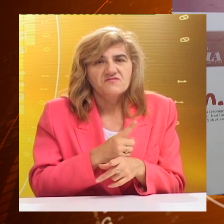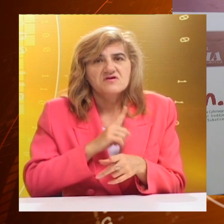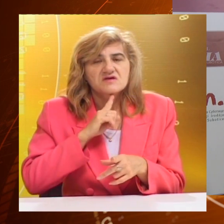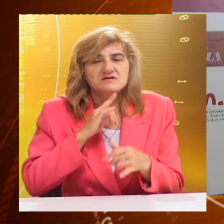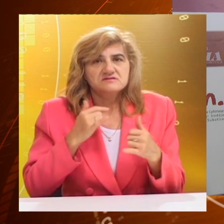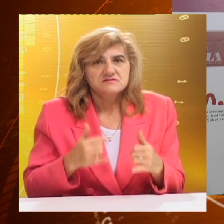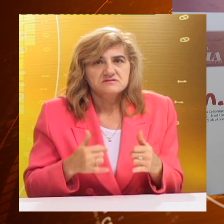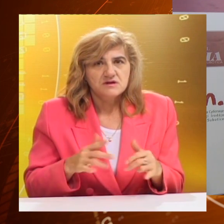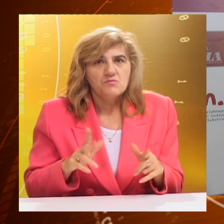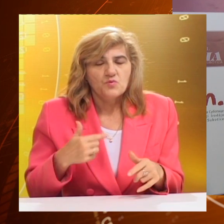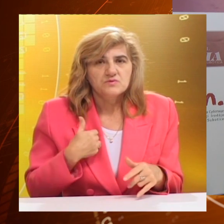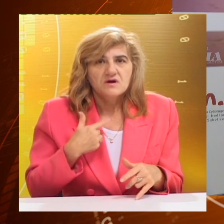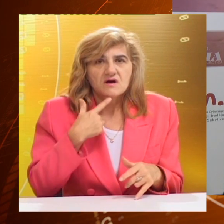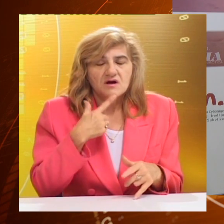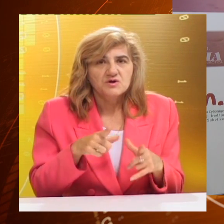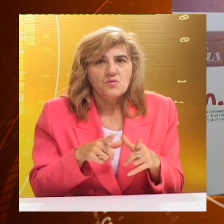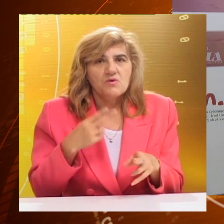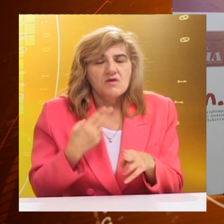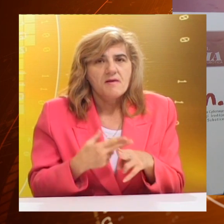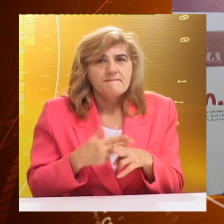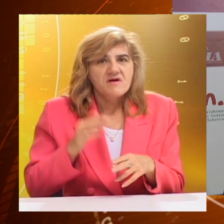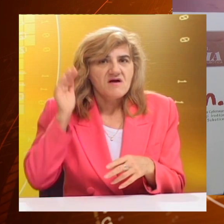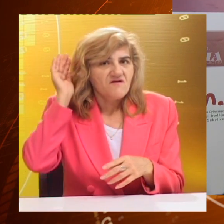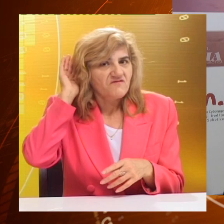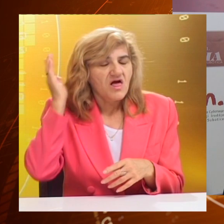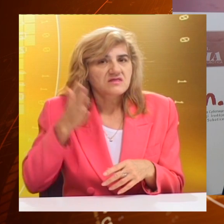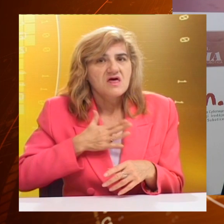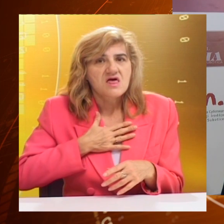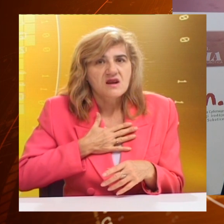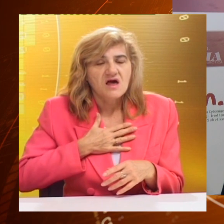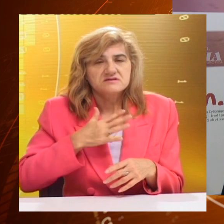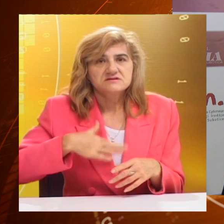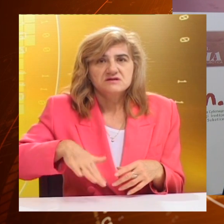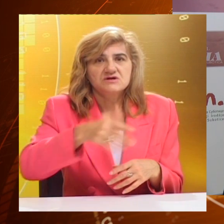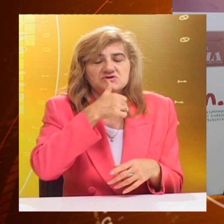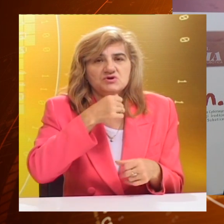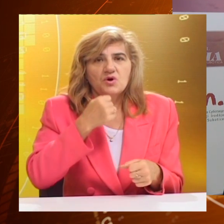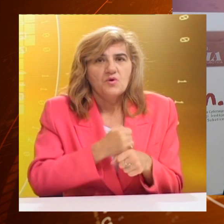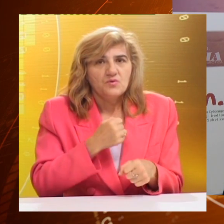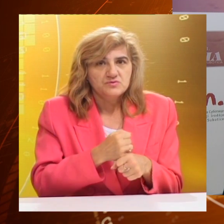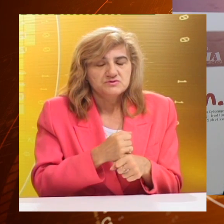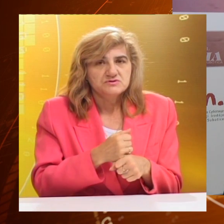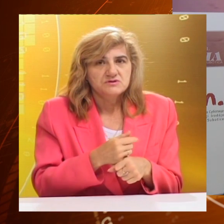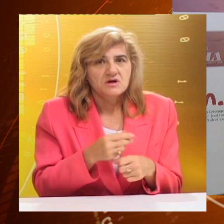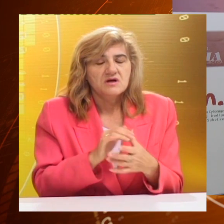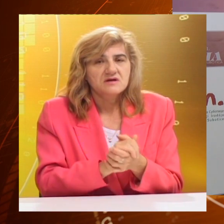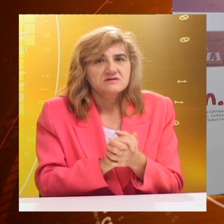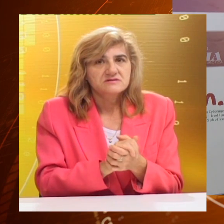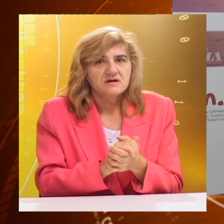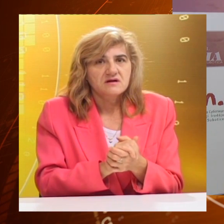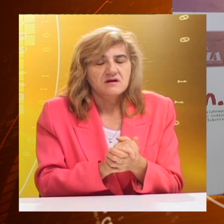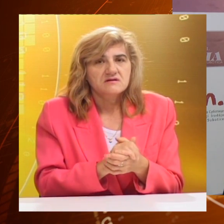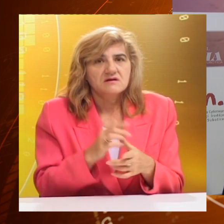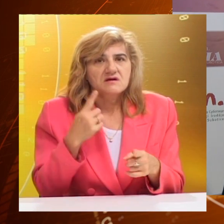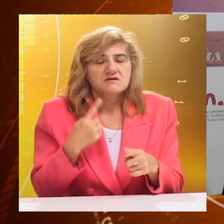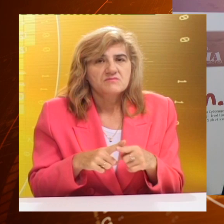institucije, ne samo i sada, mogu da kažem u ime pokrajinske vlade, nas, ono što možemo da učinimo, najmanje jeste ta